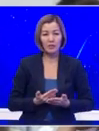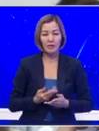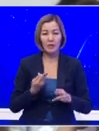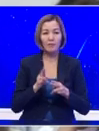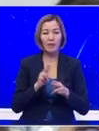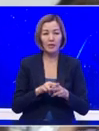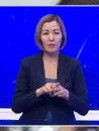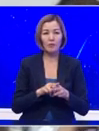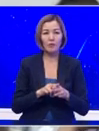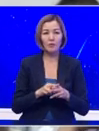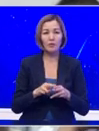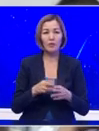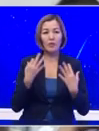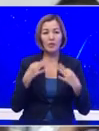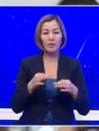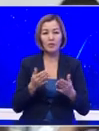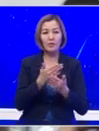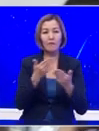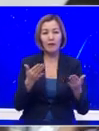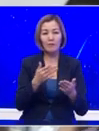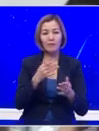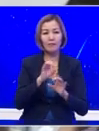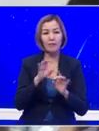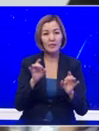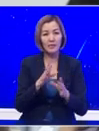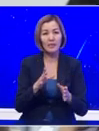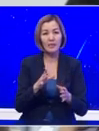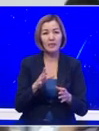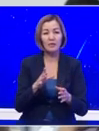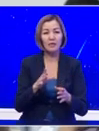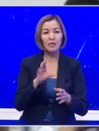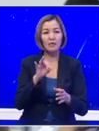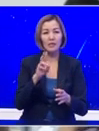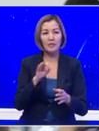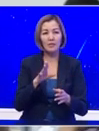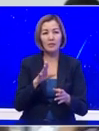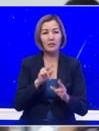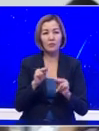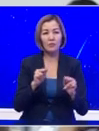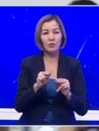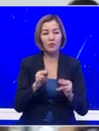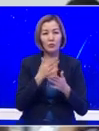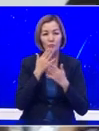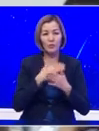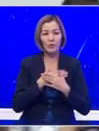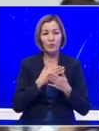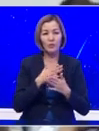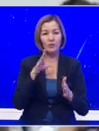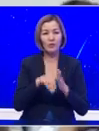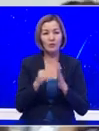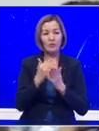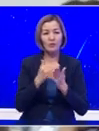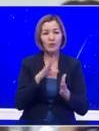Поэтому разрешите вам сказать, что среди наших сарканских учителей найдутся те учителя, которые войдут в эту